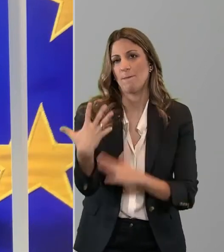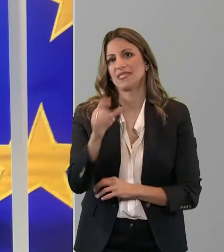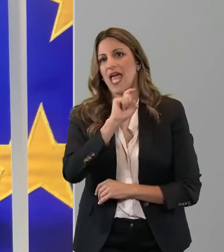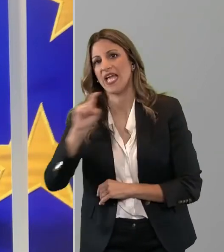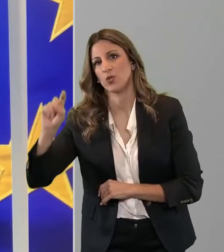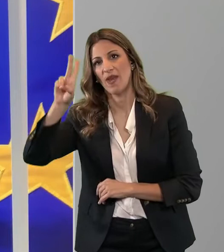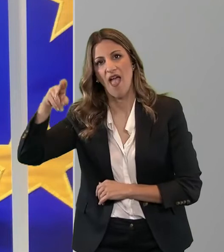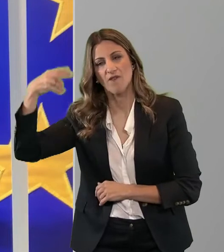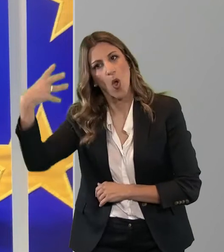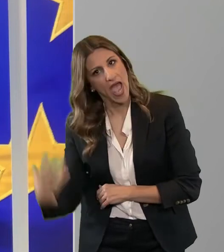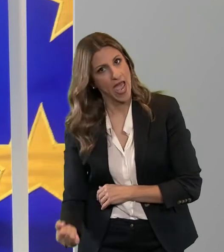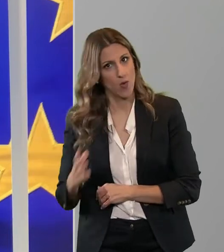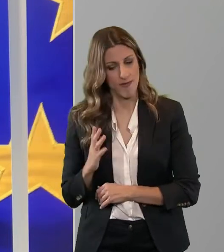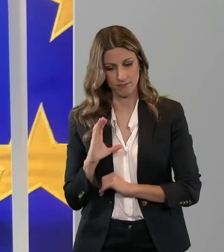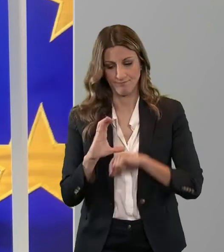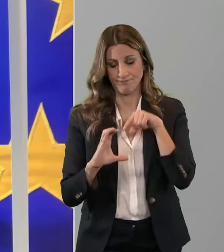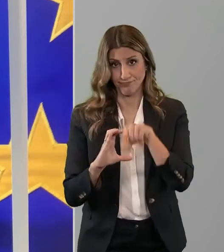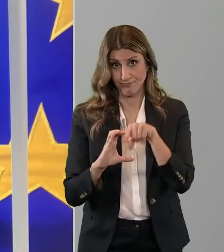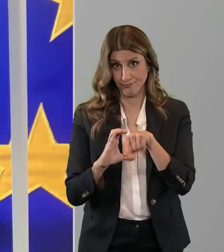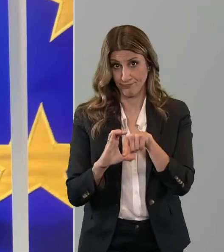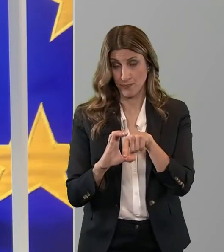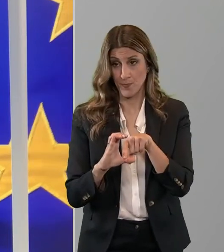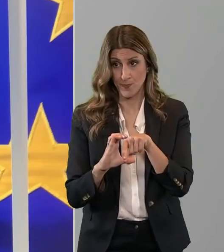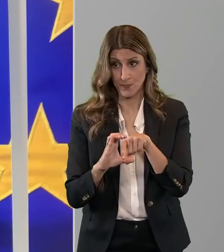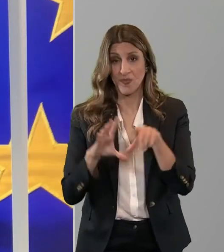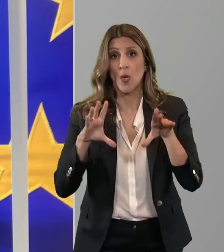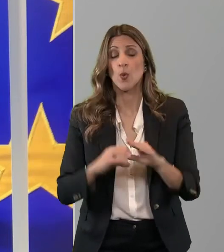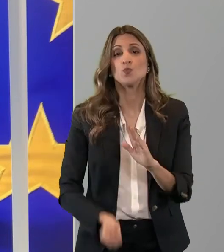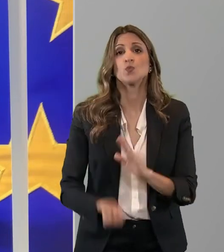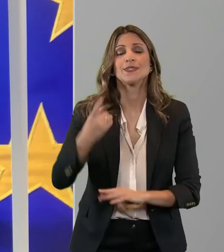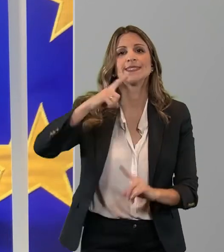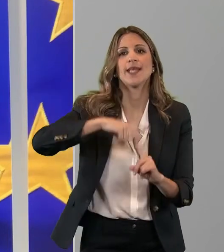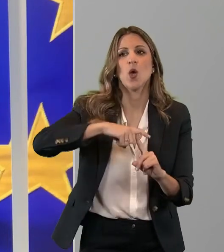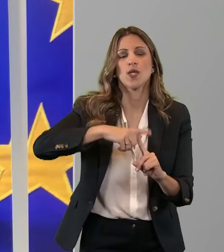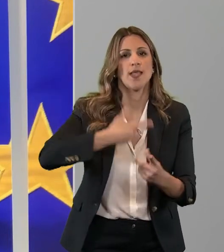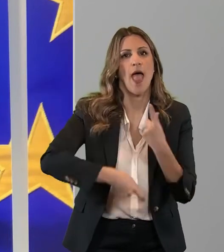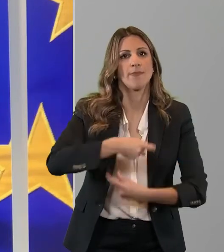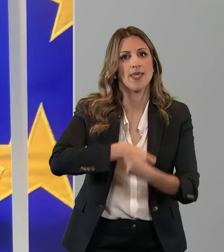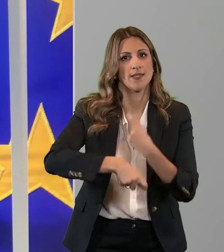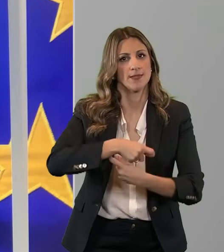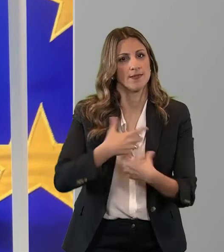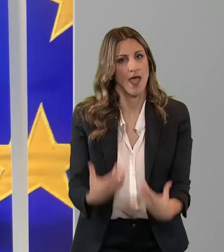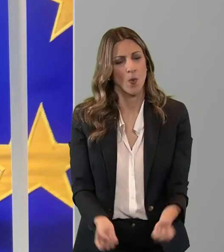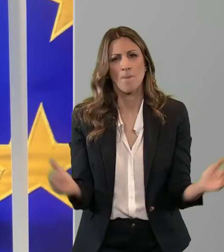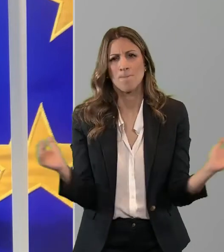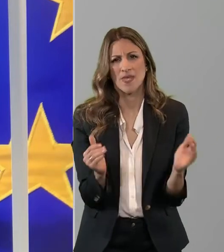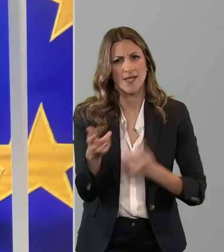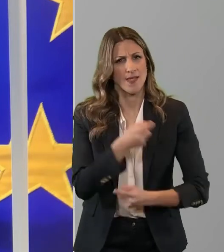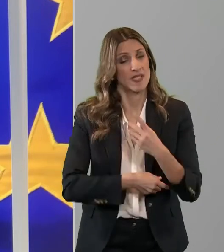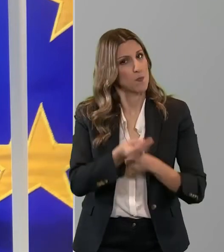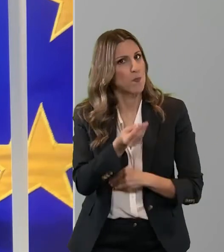ευρώ για την τόνωση της υιοθέτησης των ψηφιακών τεχνολογιών από τις επιχειρήσεις, ιδιαίτερα τις